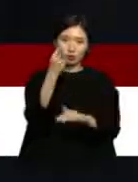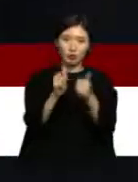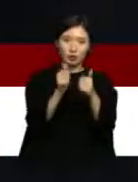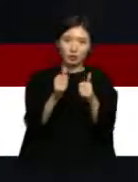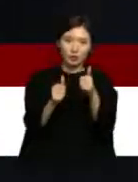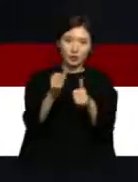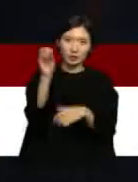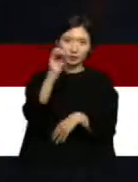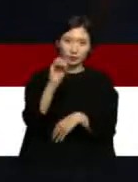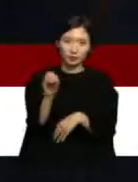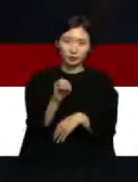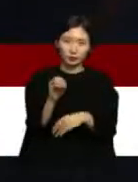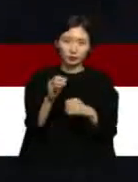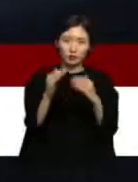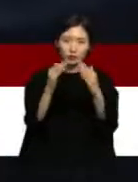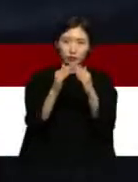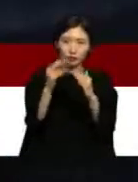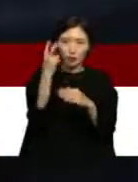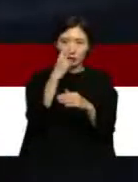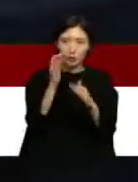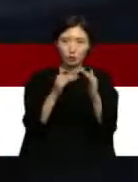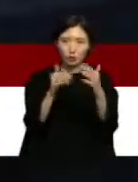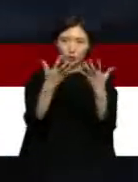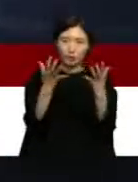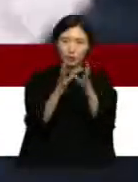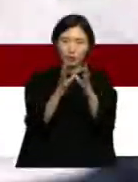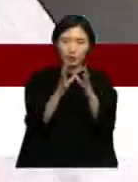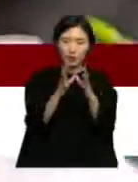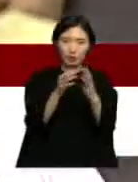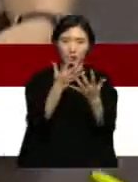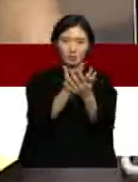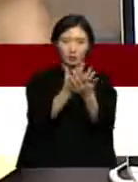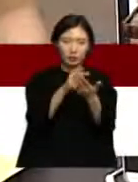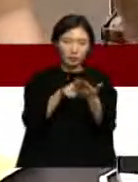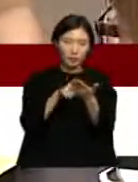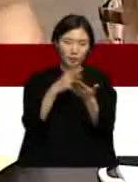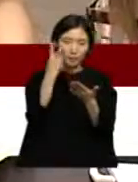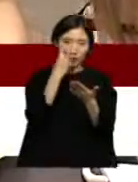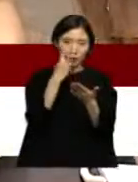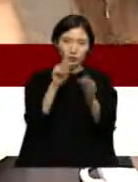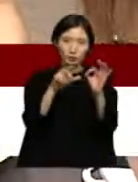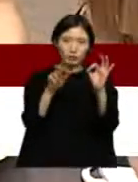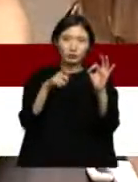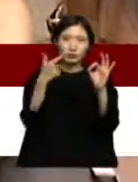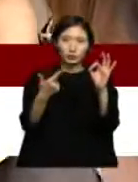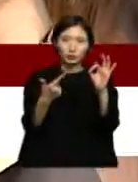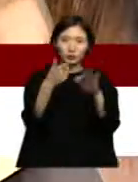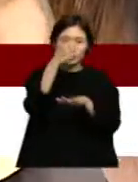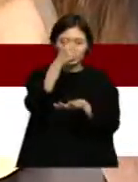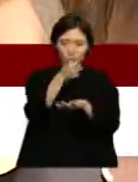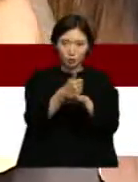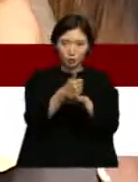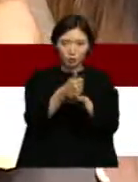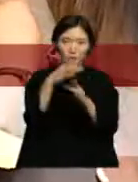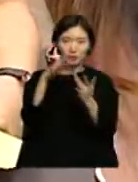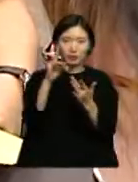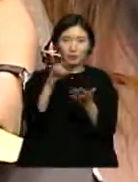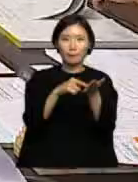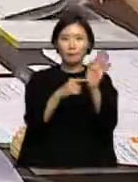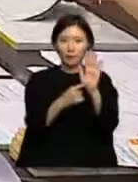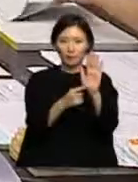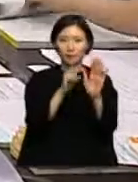경쟁률입니다. 주택관리공단은 신청 서류를 평가한 뒤 오는 10월 26일 최종 입주자를 발표할